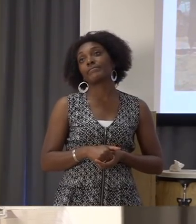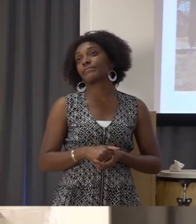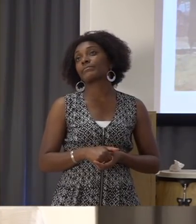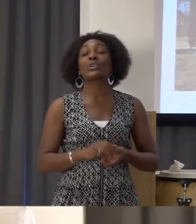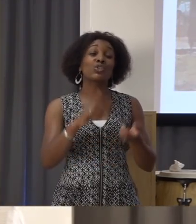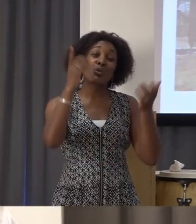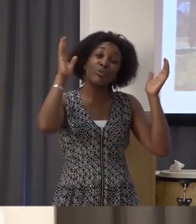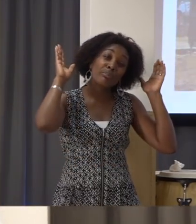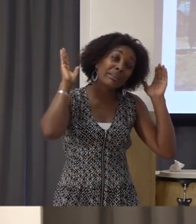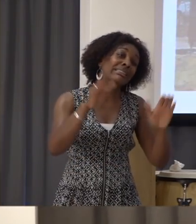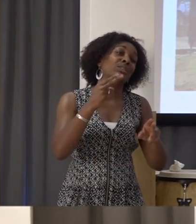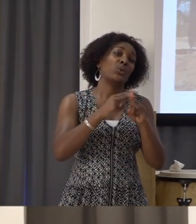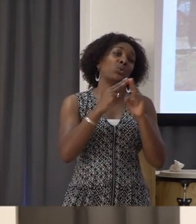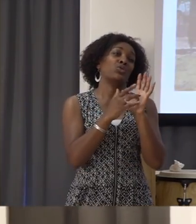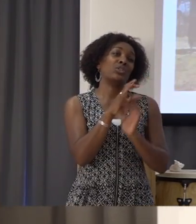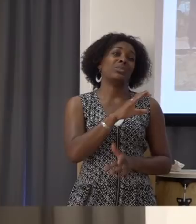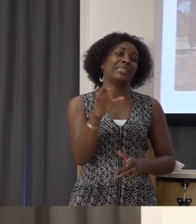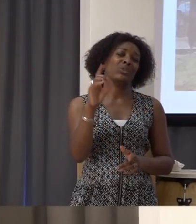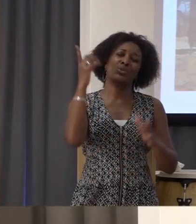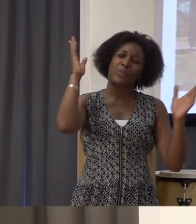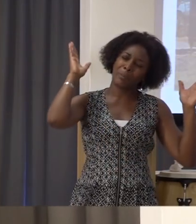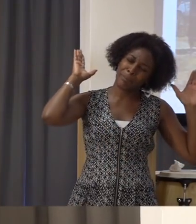Soyez bénis au nom de Jésus-Christ.